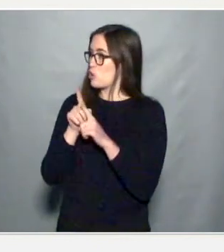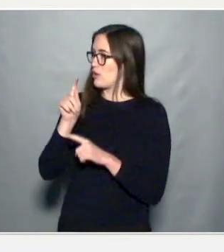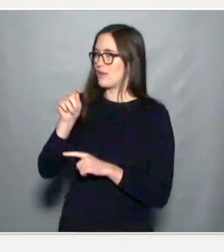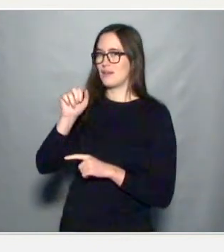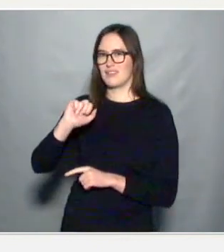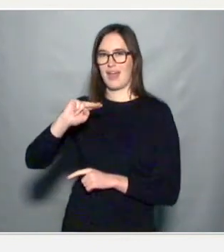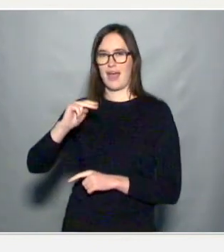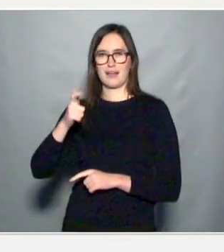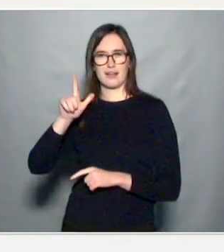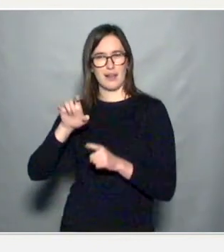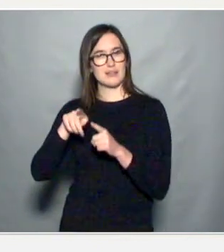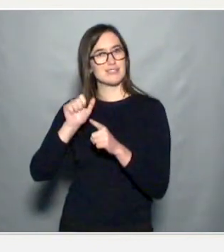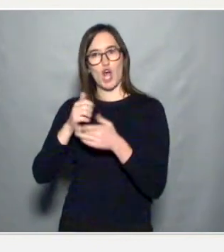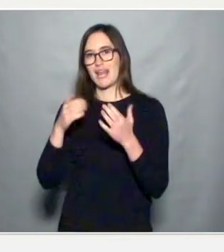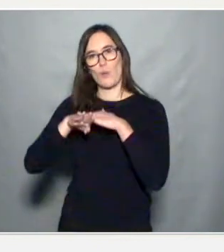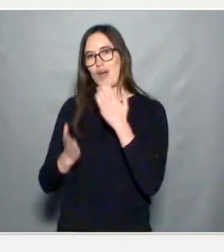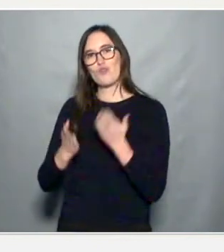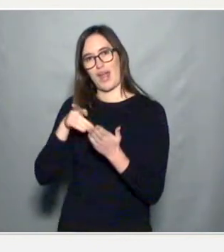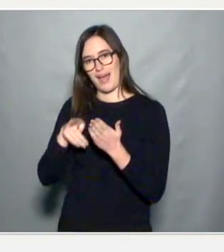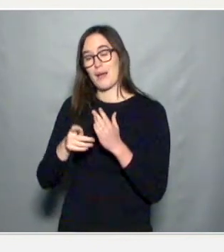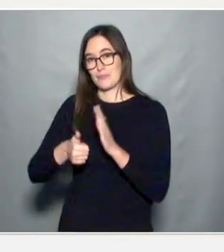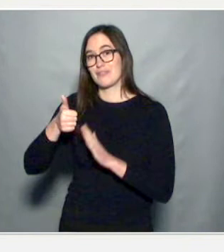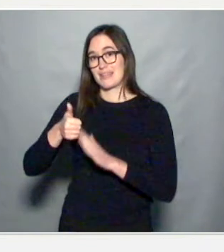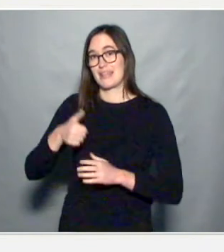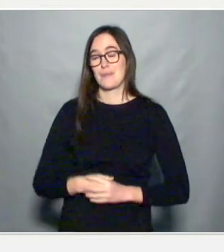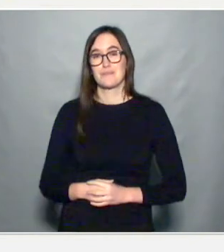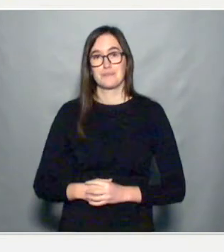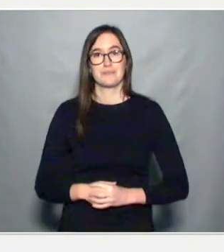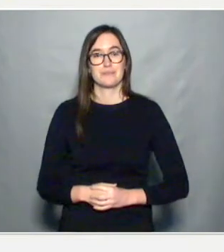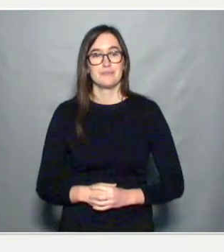kommer till personer med ADHD.